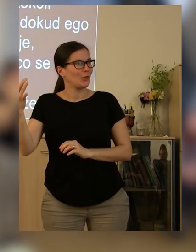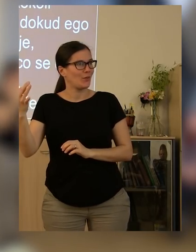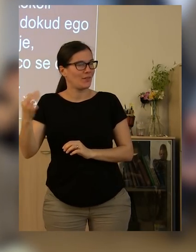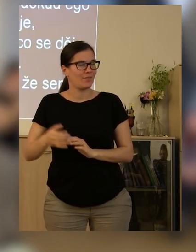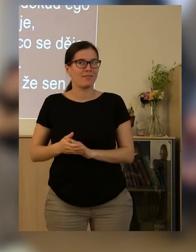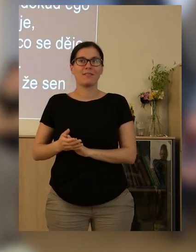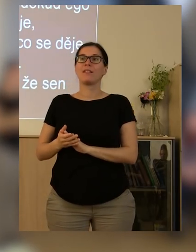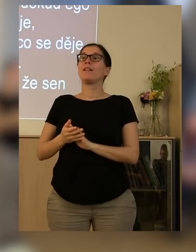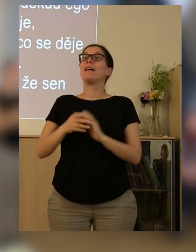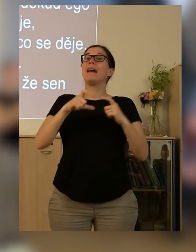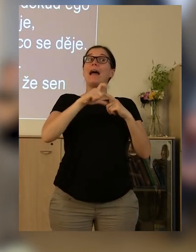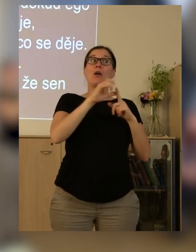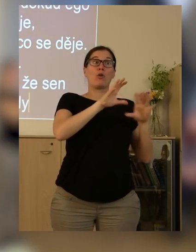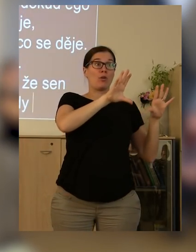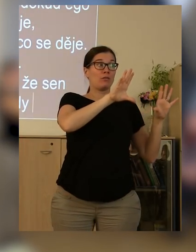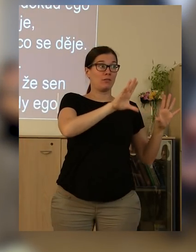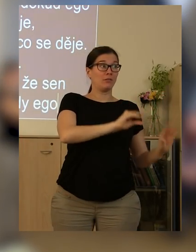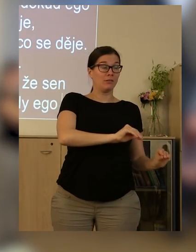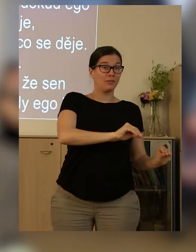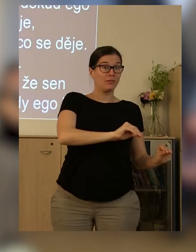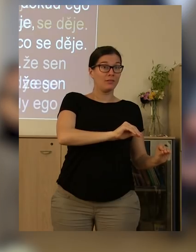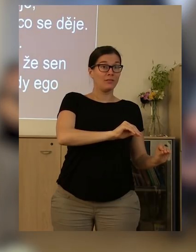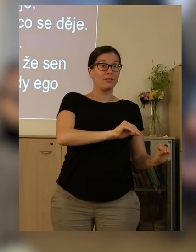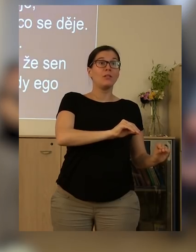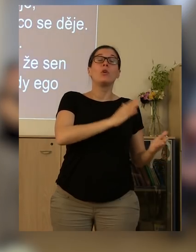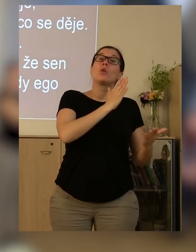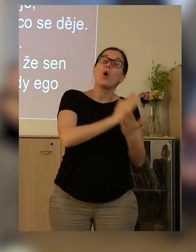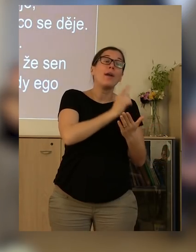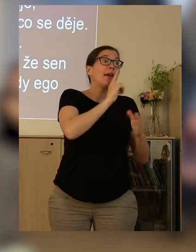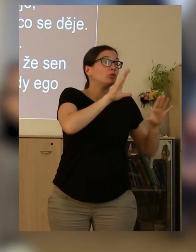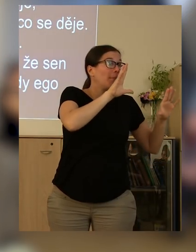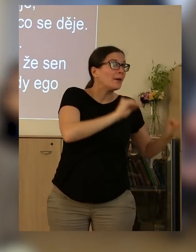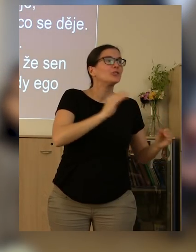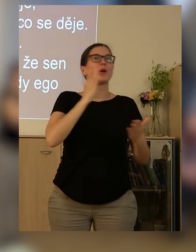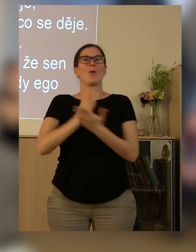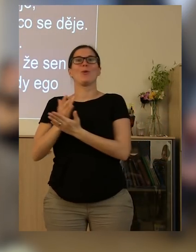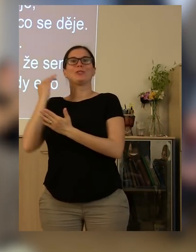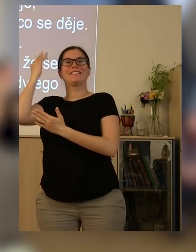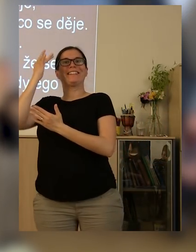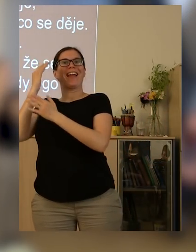okamžiku, kdy ego konečně zmlklo.